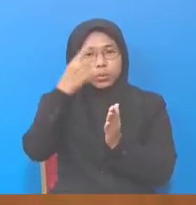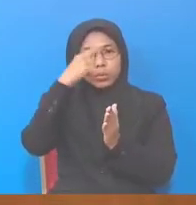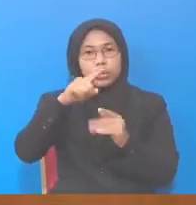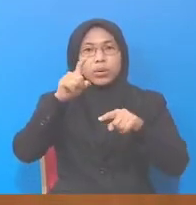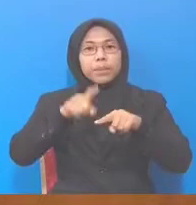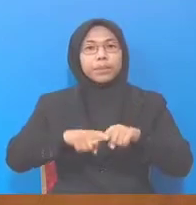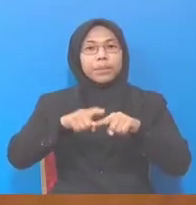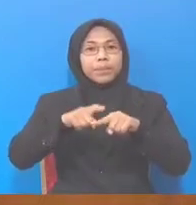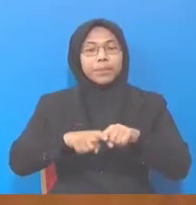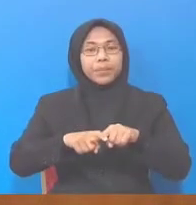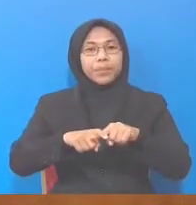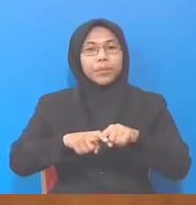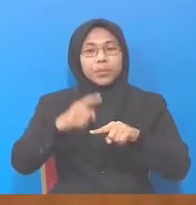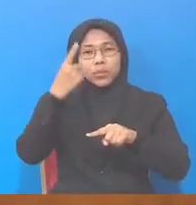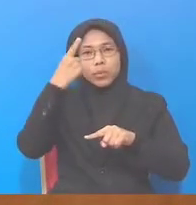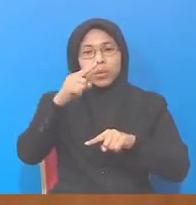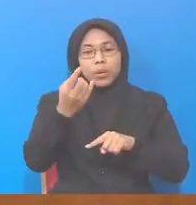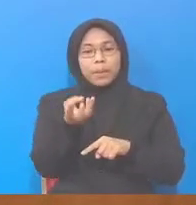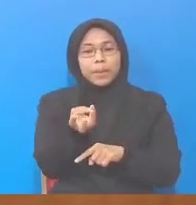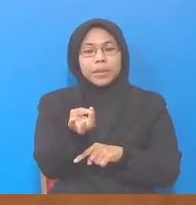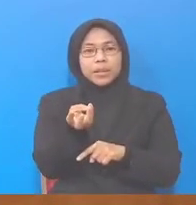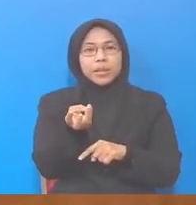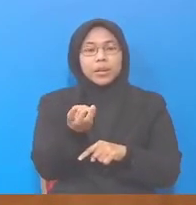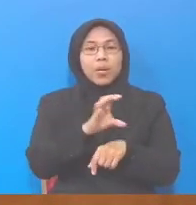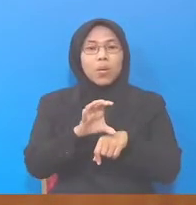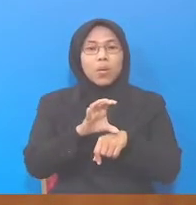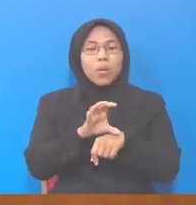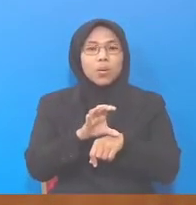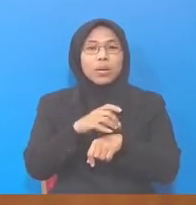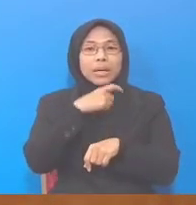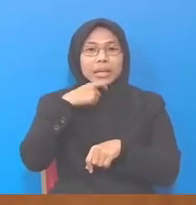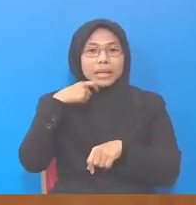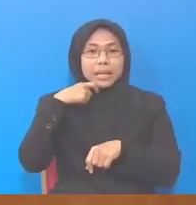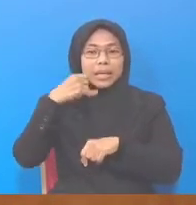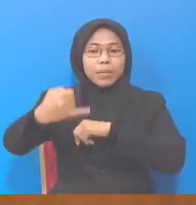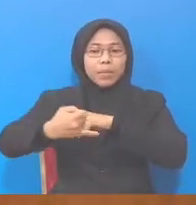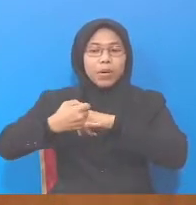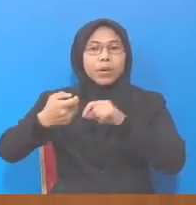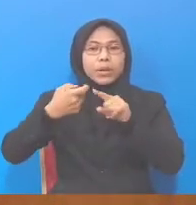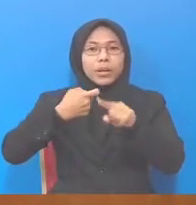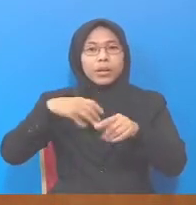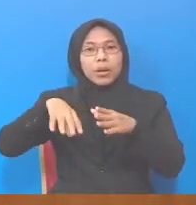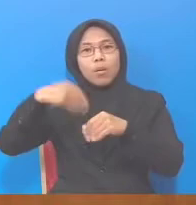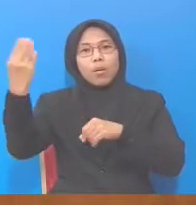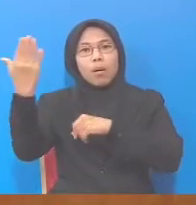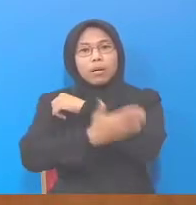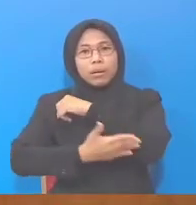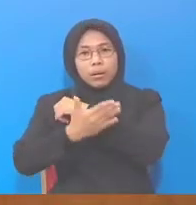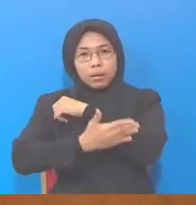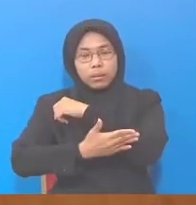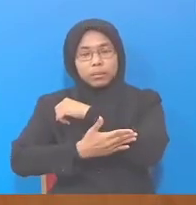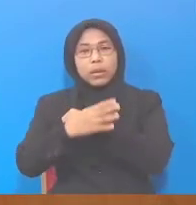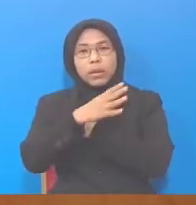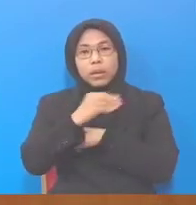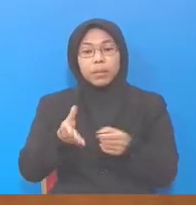kebergantungan kepada biji Koko kering yang diimpor dari negara-negara luar